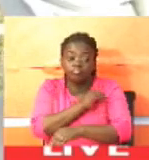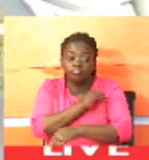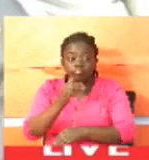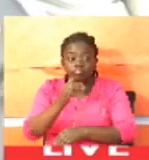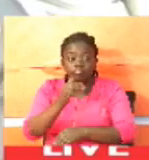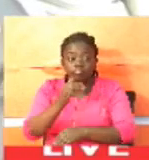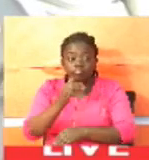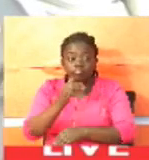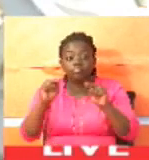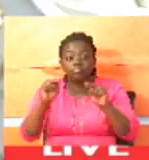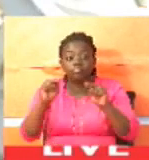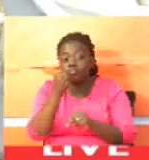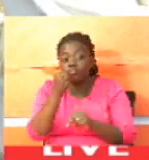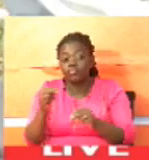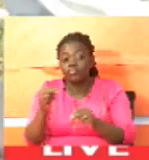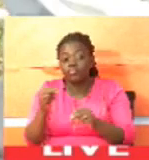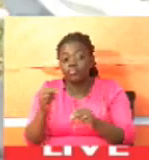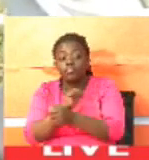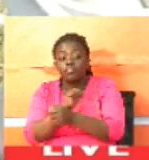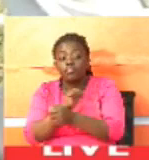nakyakulya nasa mirimu